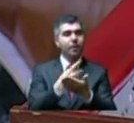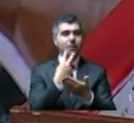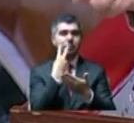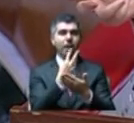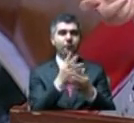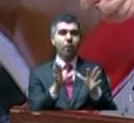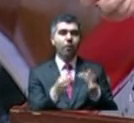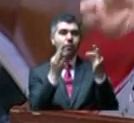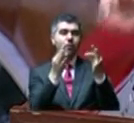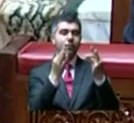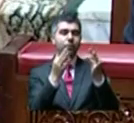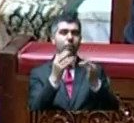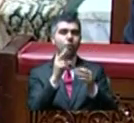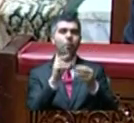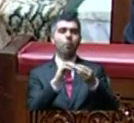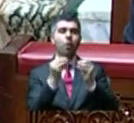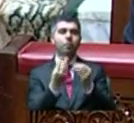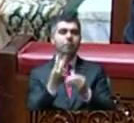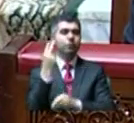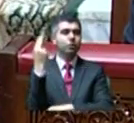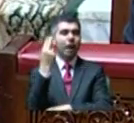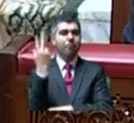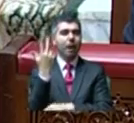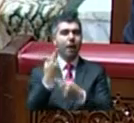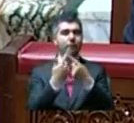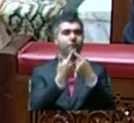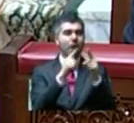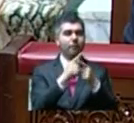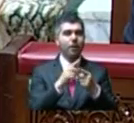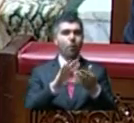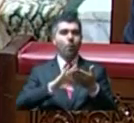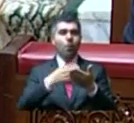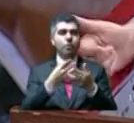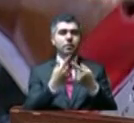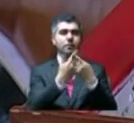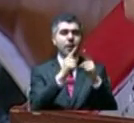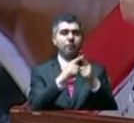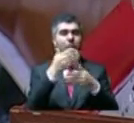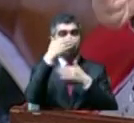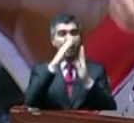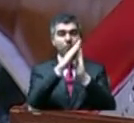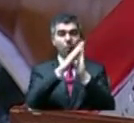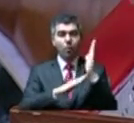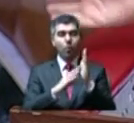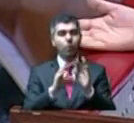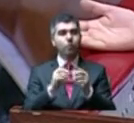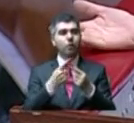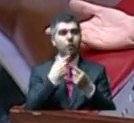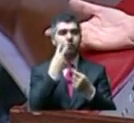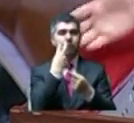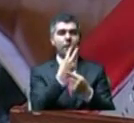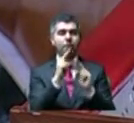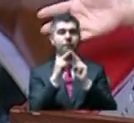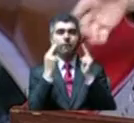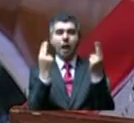واقع البحث الجامعي في المغرب عن مجالات التخصص الى اي حد تستجيب الاولويات الوطنيه الى اي حد تستجيب المحيط الاقتصادي